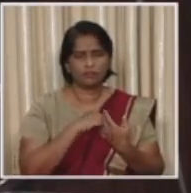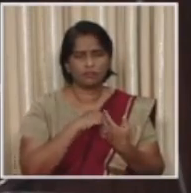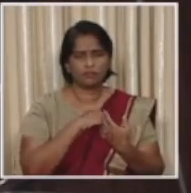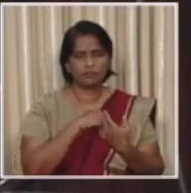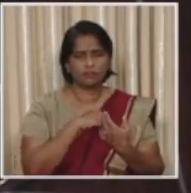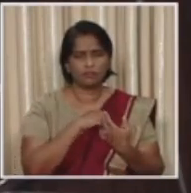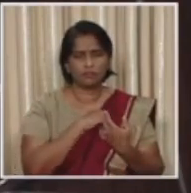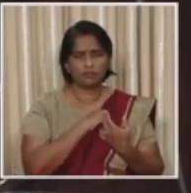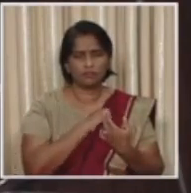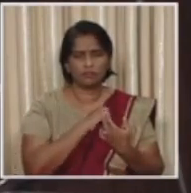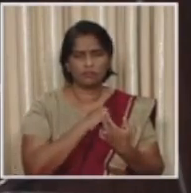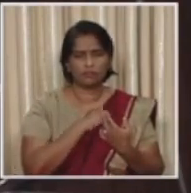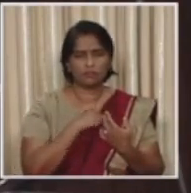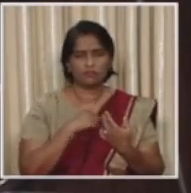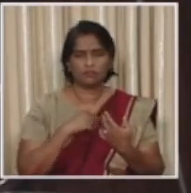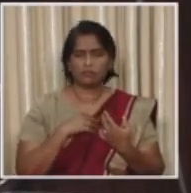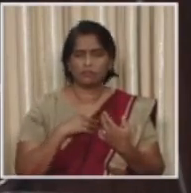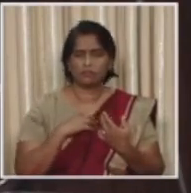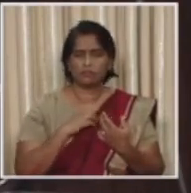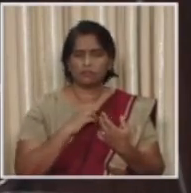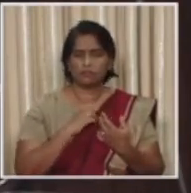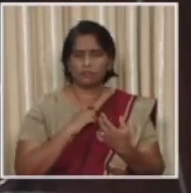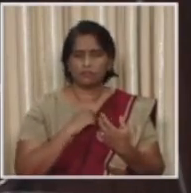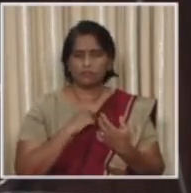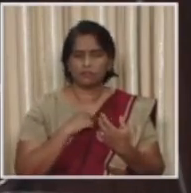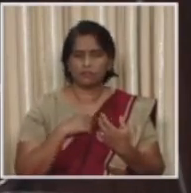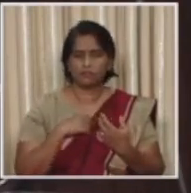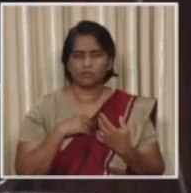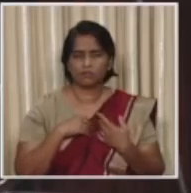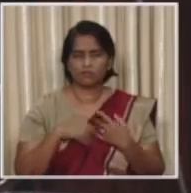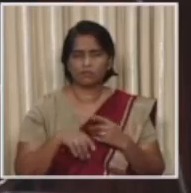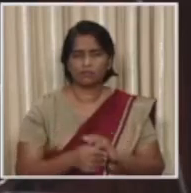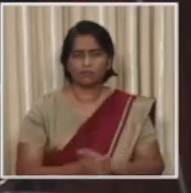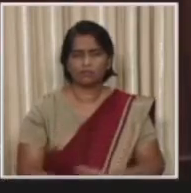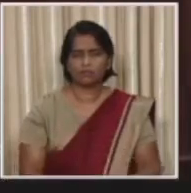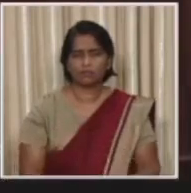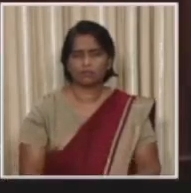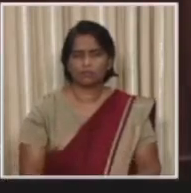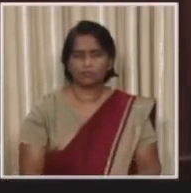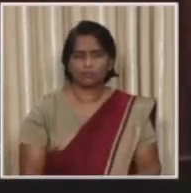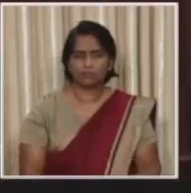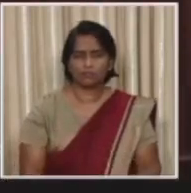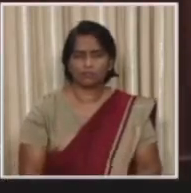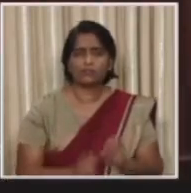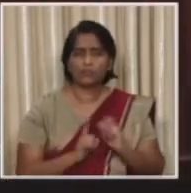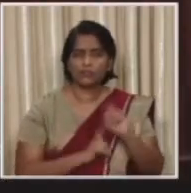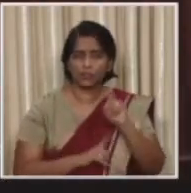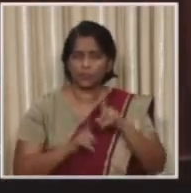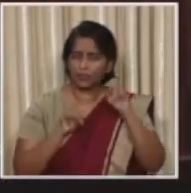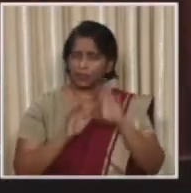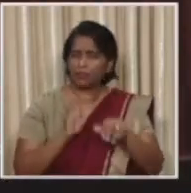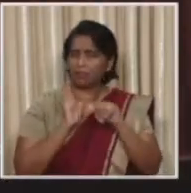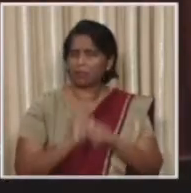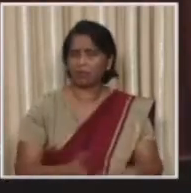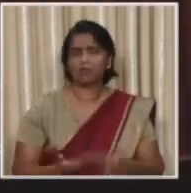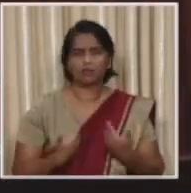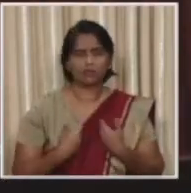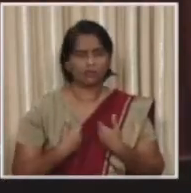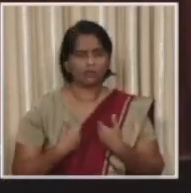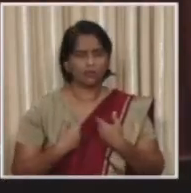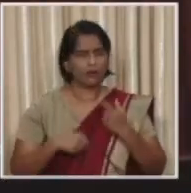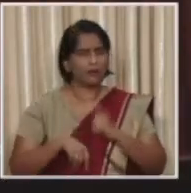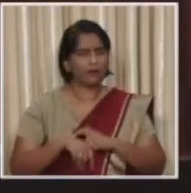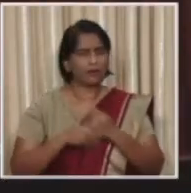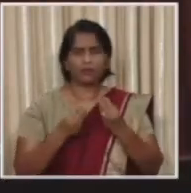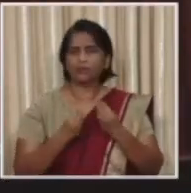මේ අවස්ථාවක්වත් මට දුන්නේ නෑ. ඔව්, එතුමාගේ කාලය මිනිත්තු 5ක් තියෙනවා ලක්ෂ්මන්. නෑ, මුලාසනේ දැන් මේ පාර්ලිමේන්තුවේ මෙතරම් අසා ඒ කියන්නේ අපිට ලැබිය යුතු